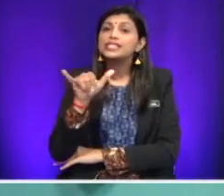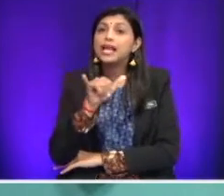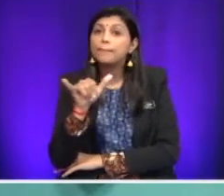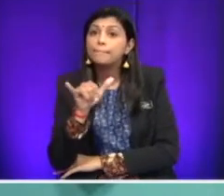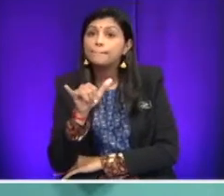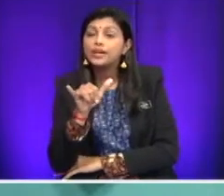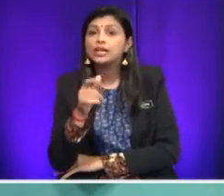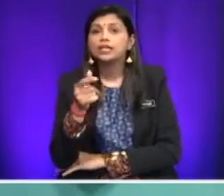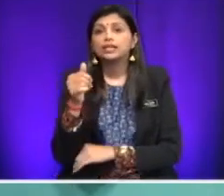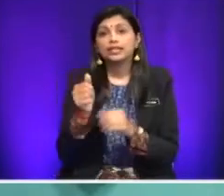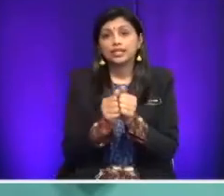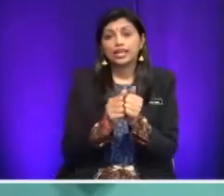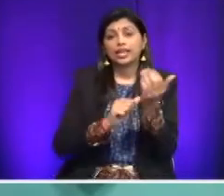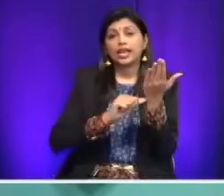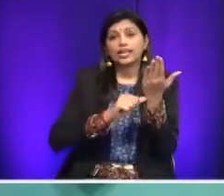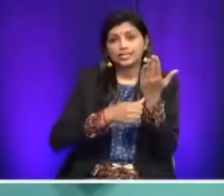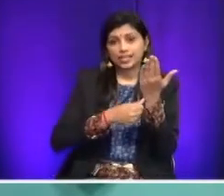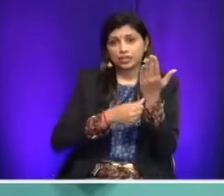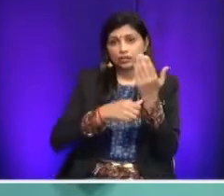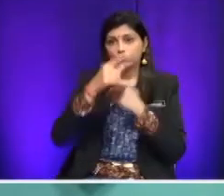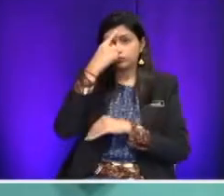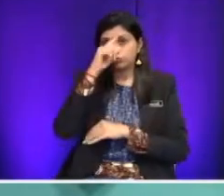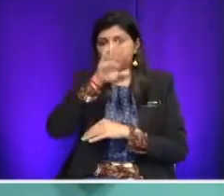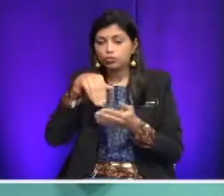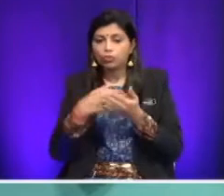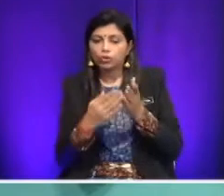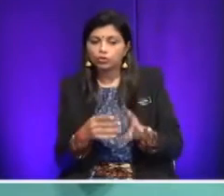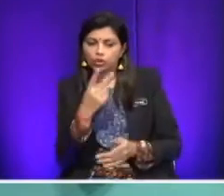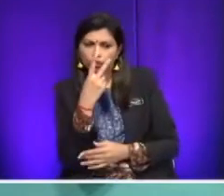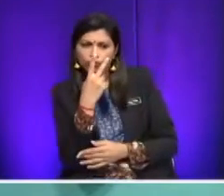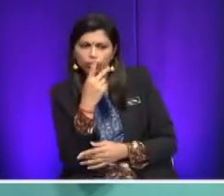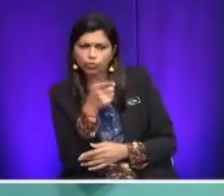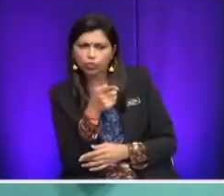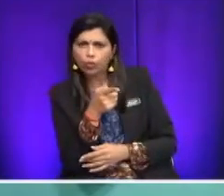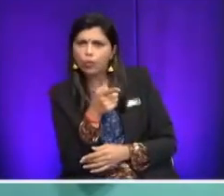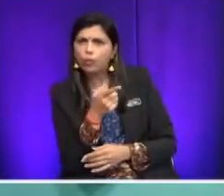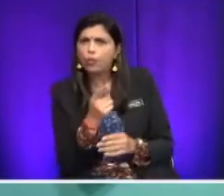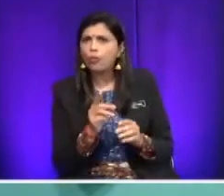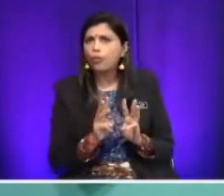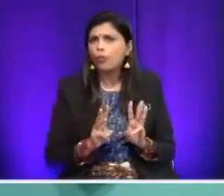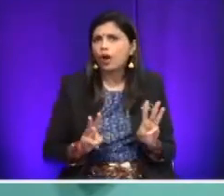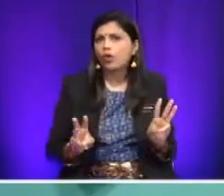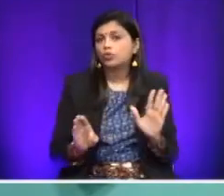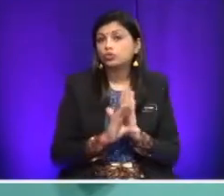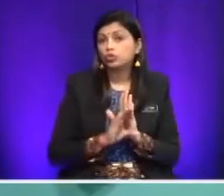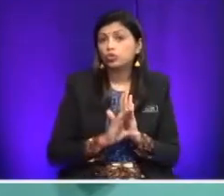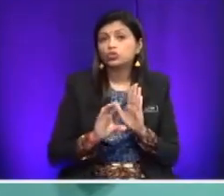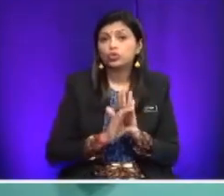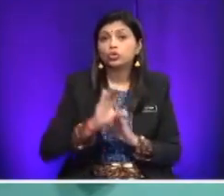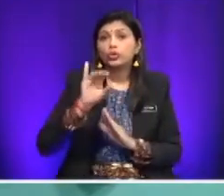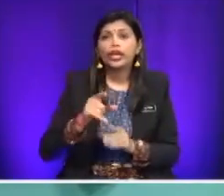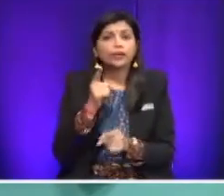menarik perhatian pengguna dan juga pembeli ya di sini kita pagi om contoh tindakan contoh